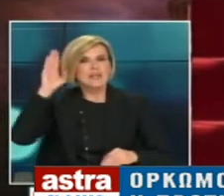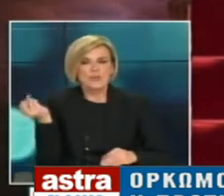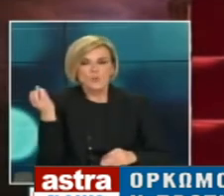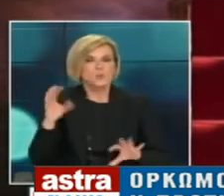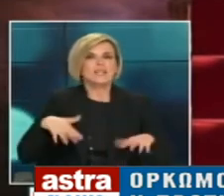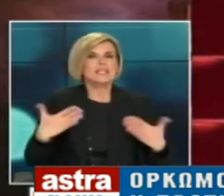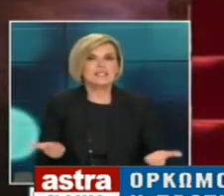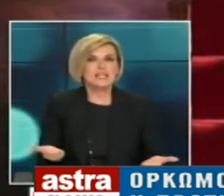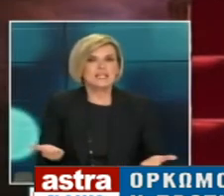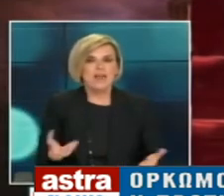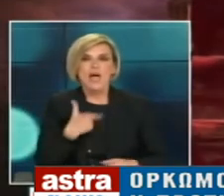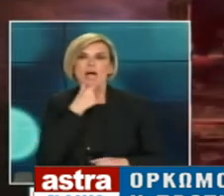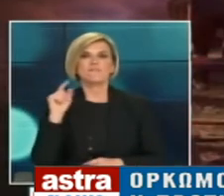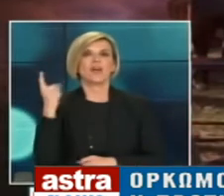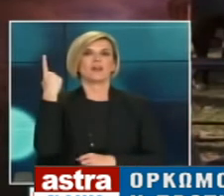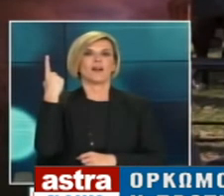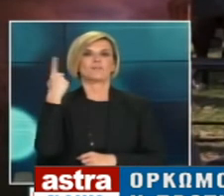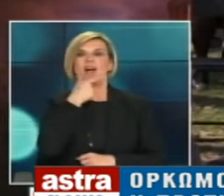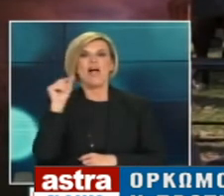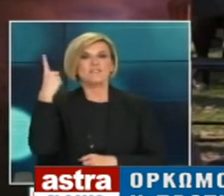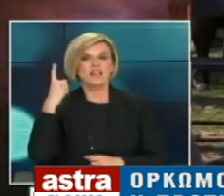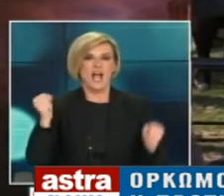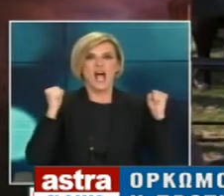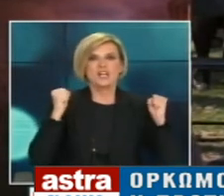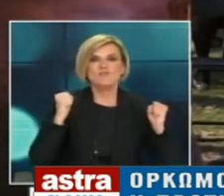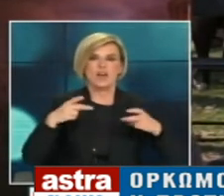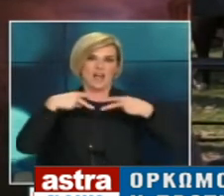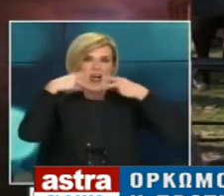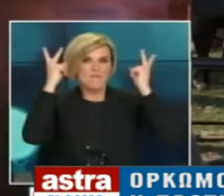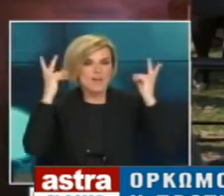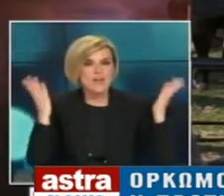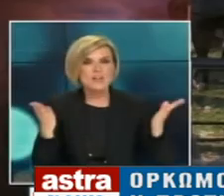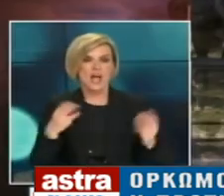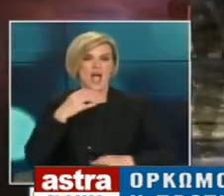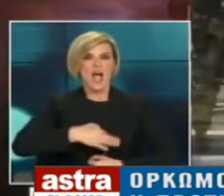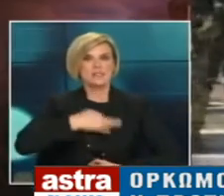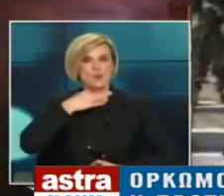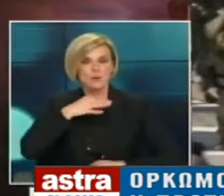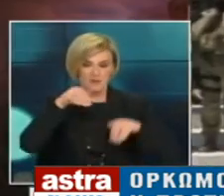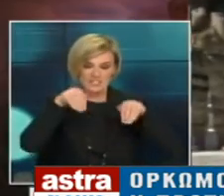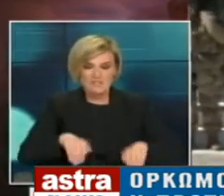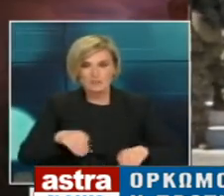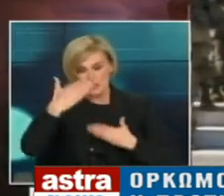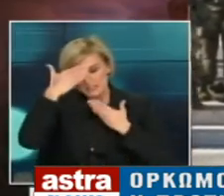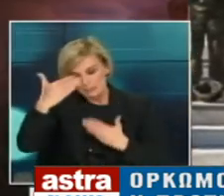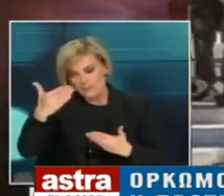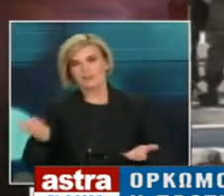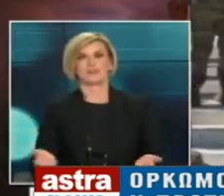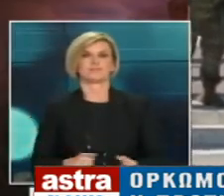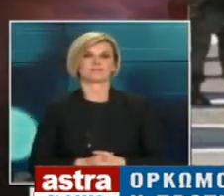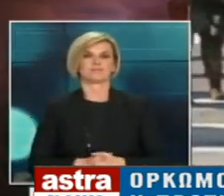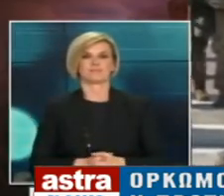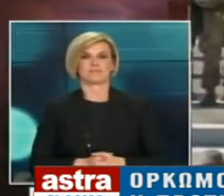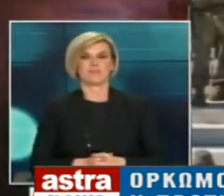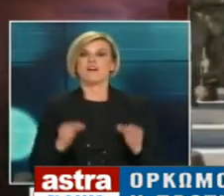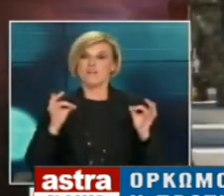αυτό, η απάντηση είναι απλή. Η ευκαιρία, η ασφάλεια, η ελευθερία, η αξιοπρέπεια, ο σεβασμός, η τιμή και